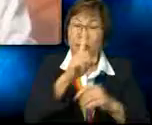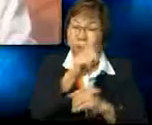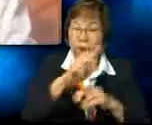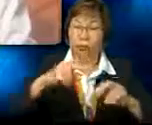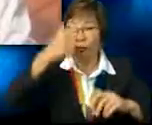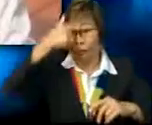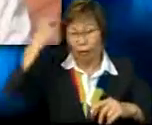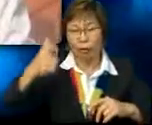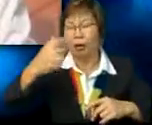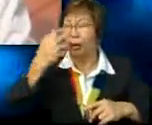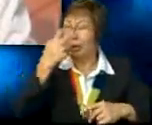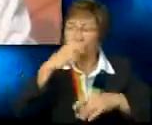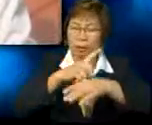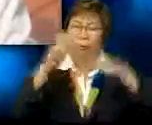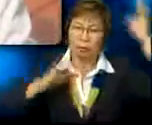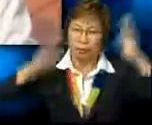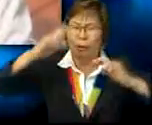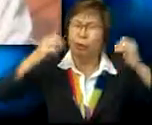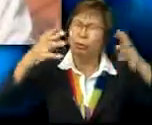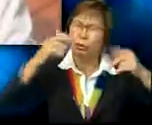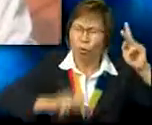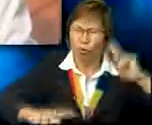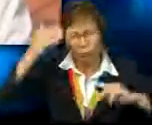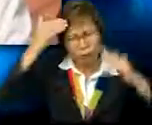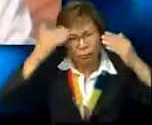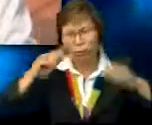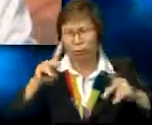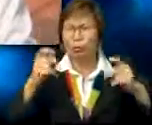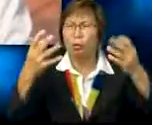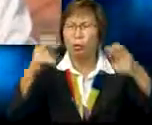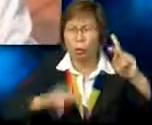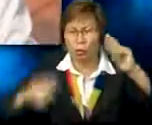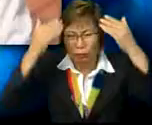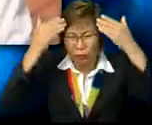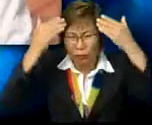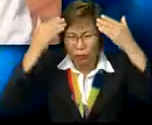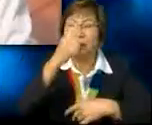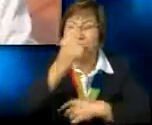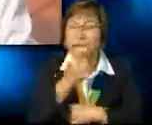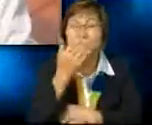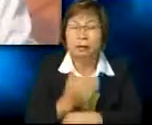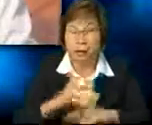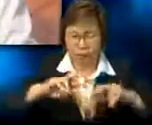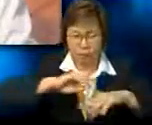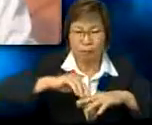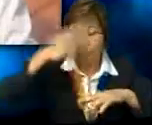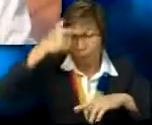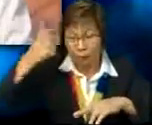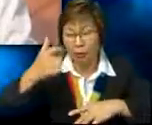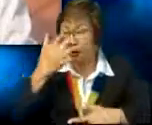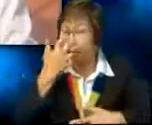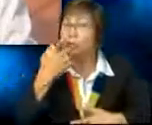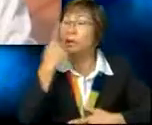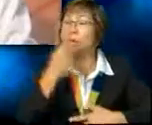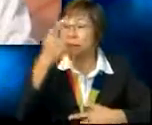penyebab utama kebutaan di Malaysia. Ya, banyak orang tidak tahu bahawa kencing manis adalah satu penyebab kebutaan. Ya, maka mereka yang